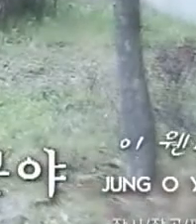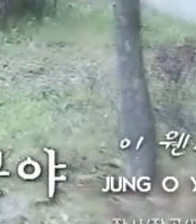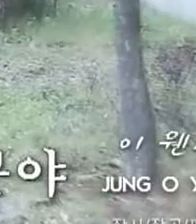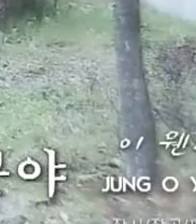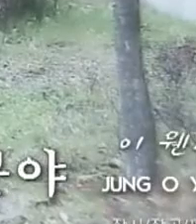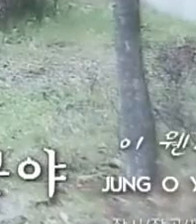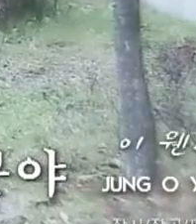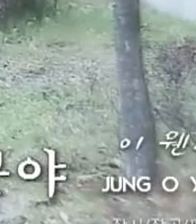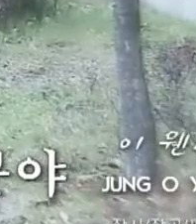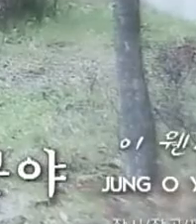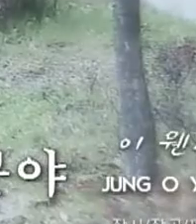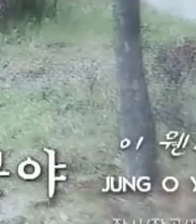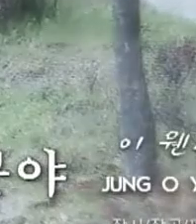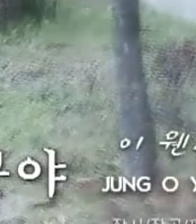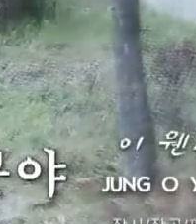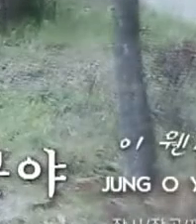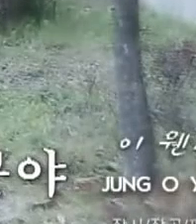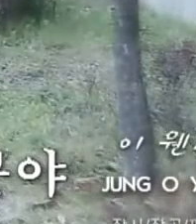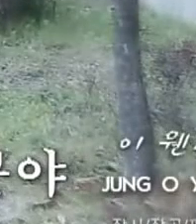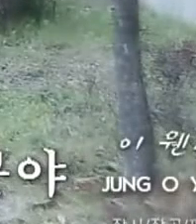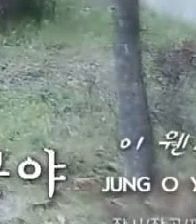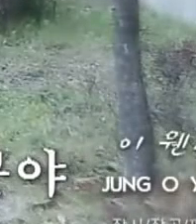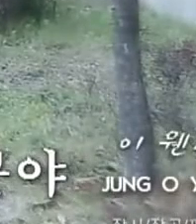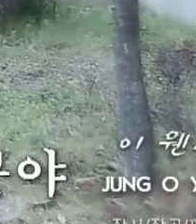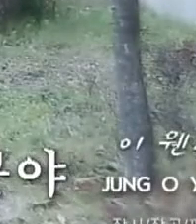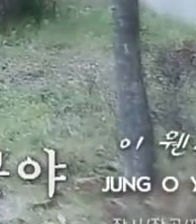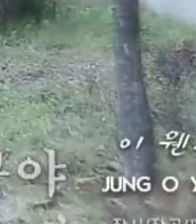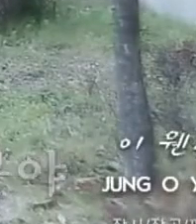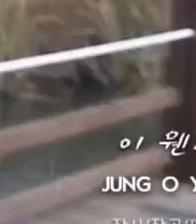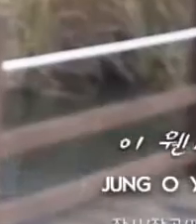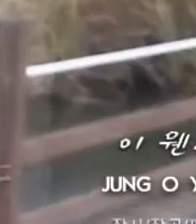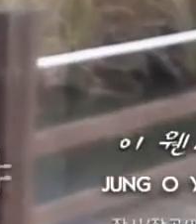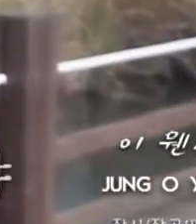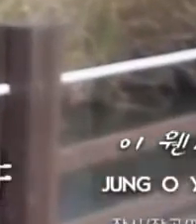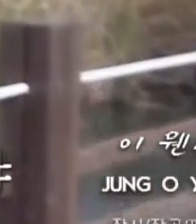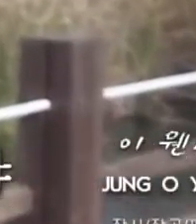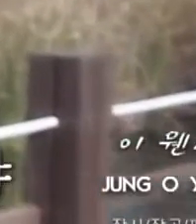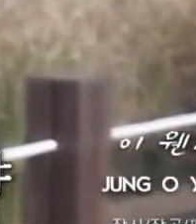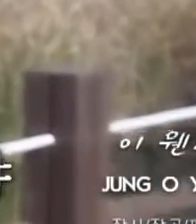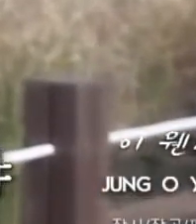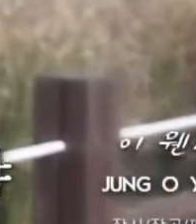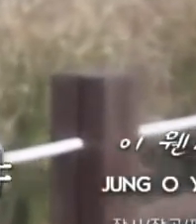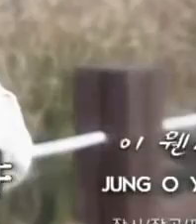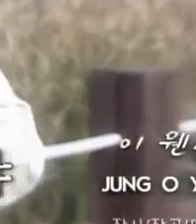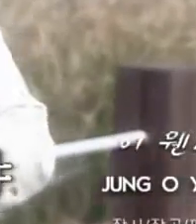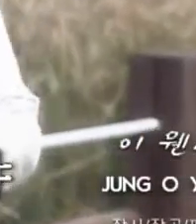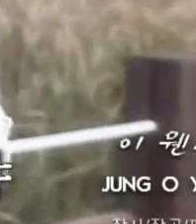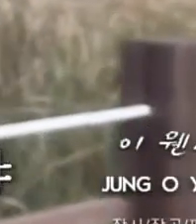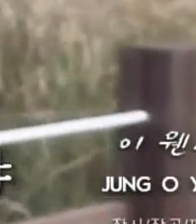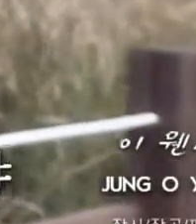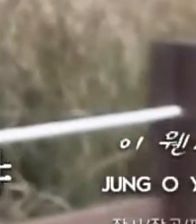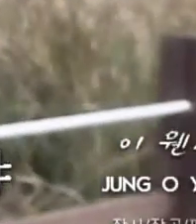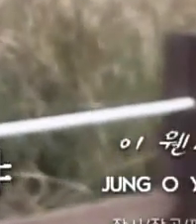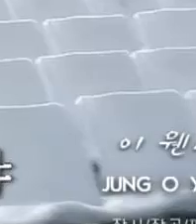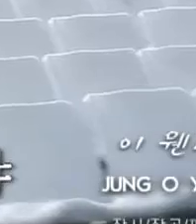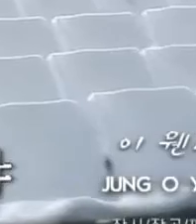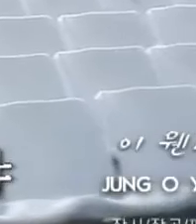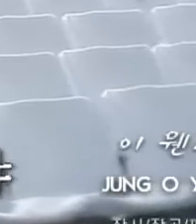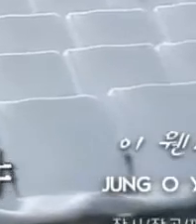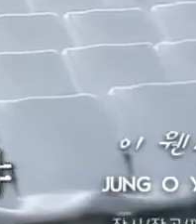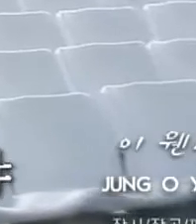걱정 나도 너 하나뿐이야 내가 사는 길